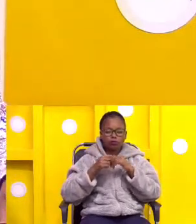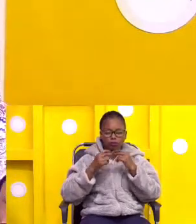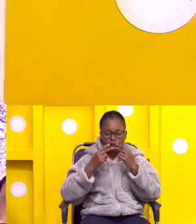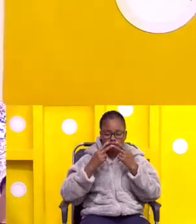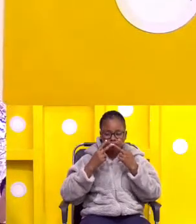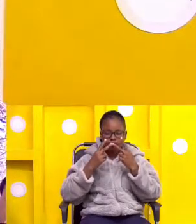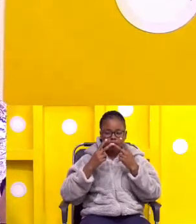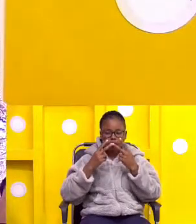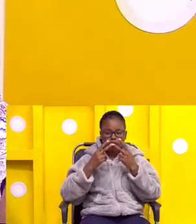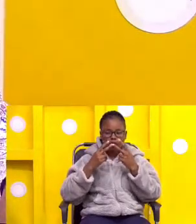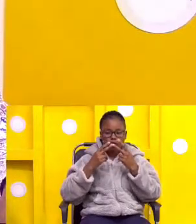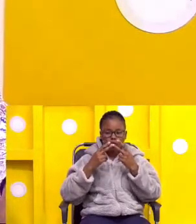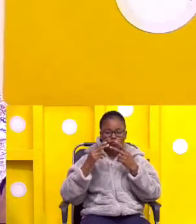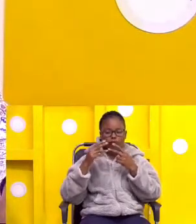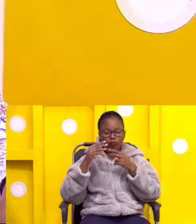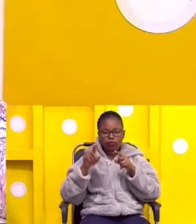noyo.